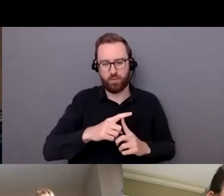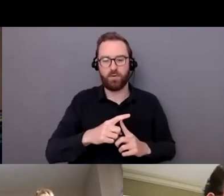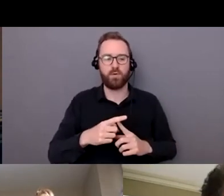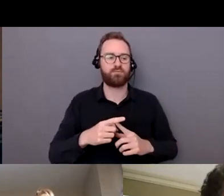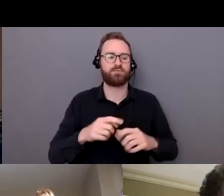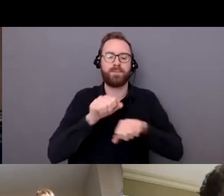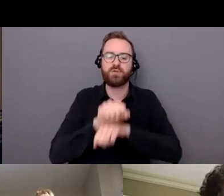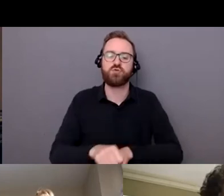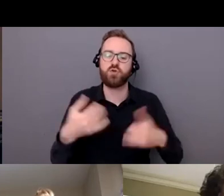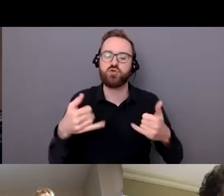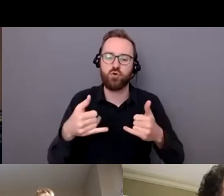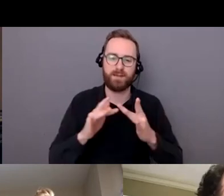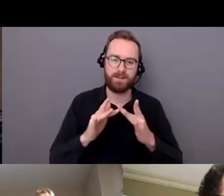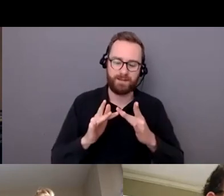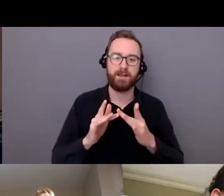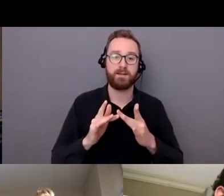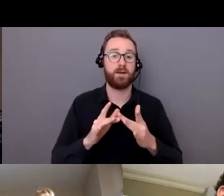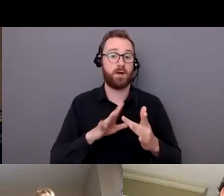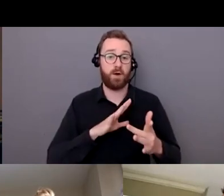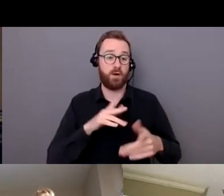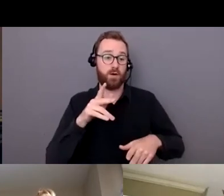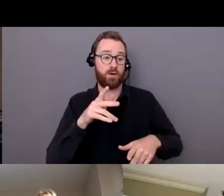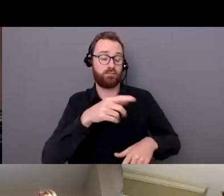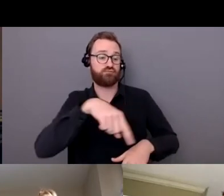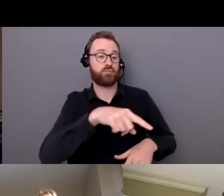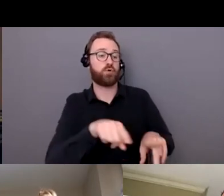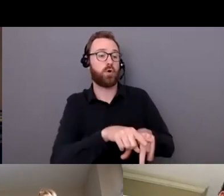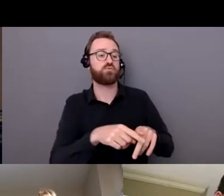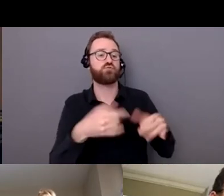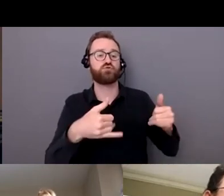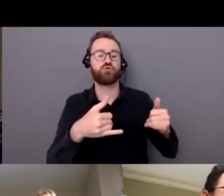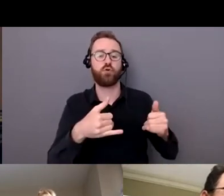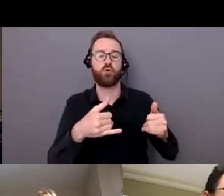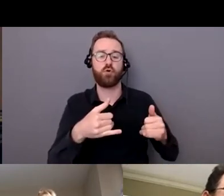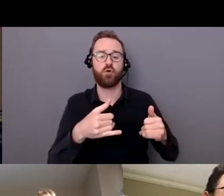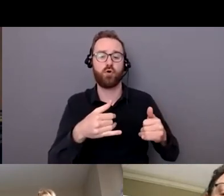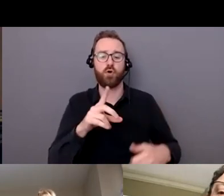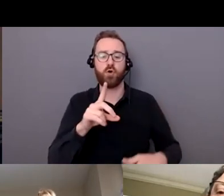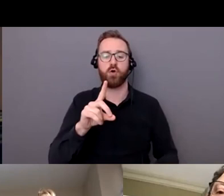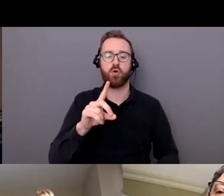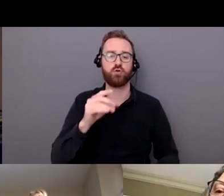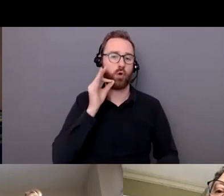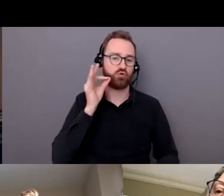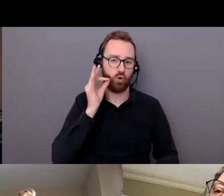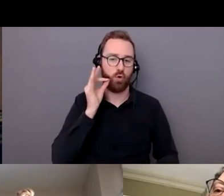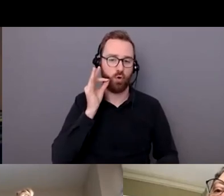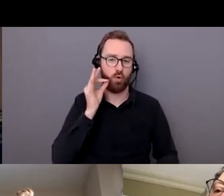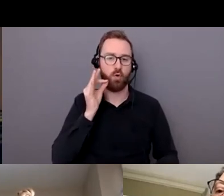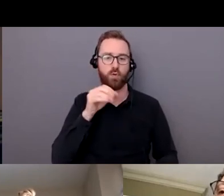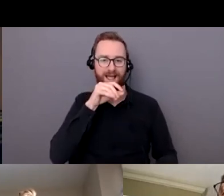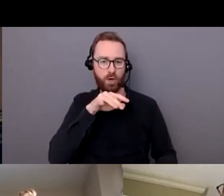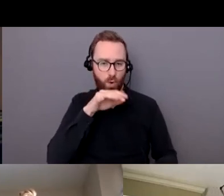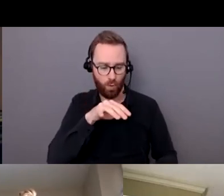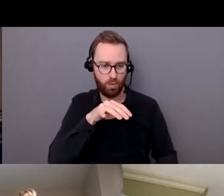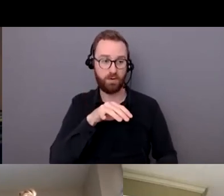ligne. Il y en a, par exemple, qui organisent des jeux, puis c'est comme un peu comme du Donjons et Dragons, par exemple, des choses comme ça. Fait qu'eux-mêmes, entre eux, ils organisent